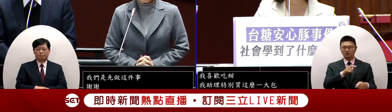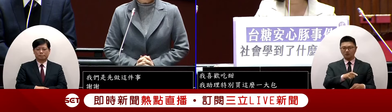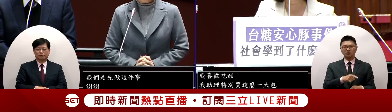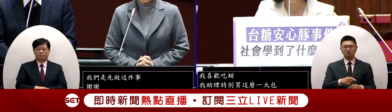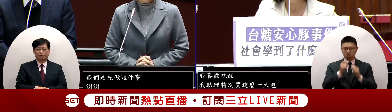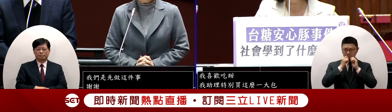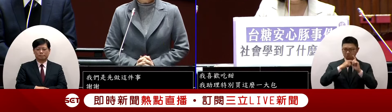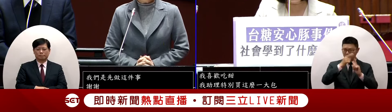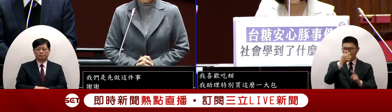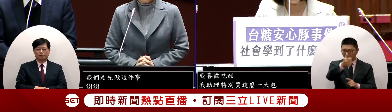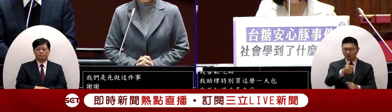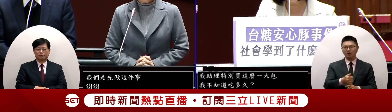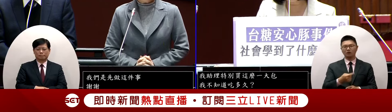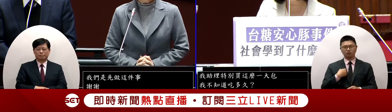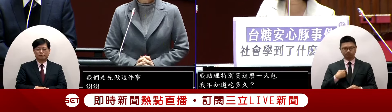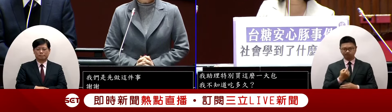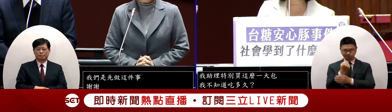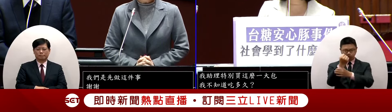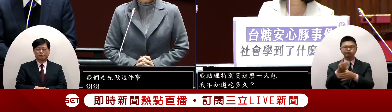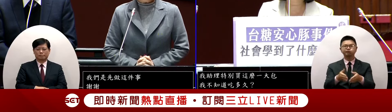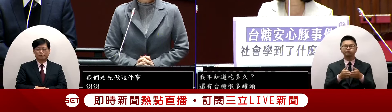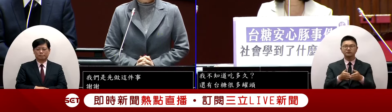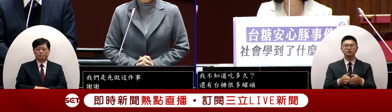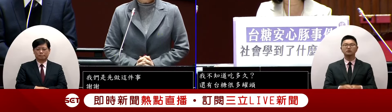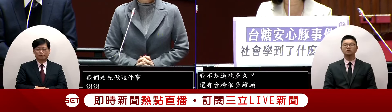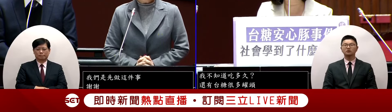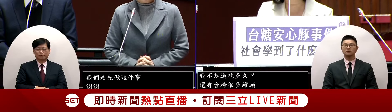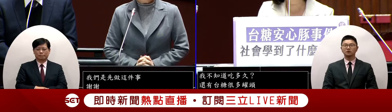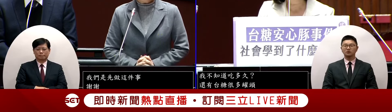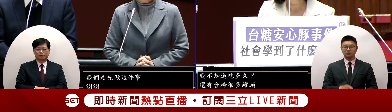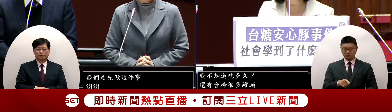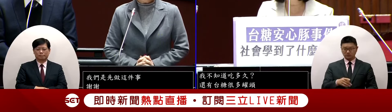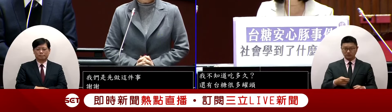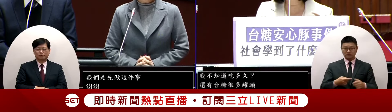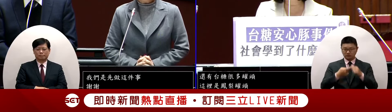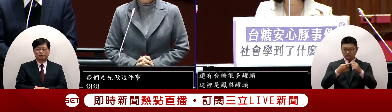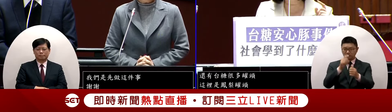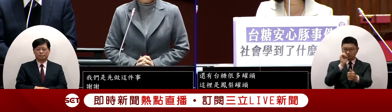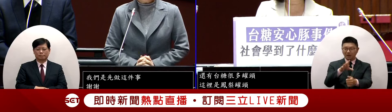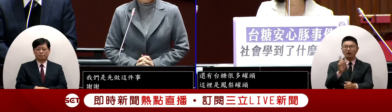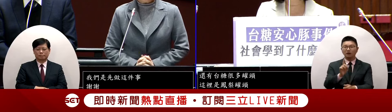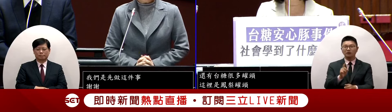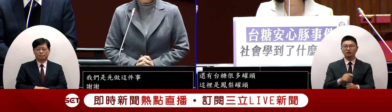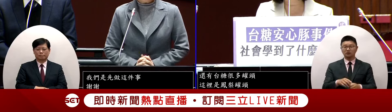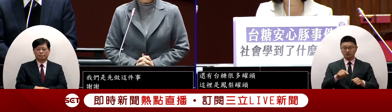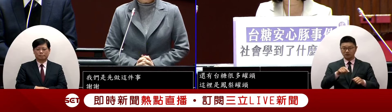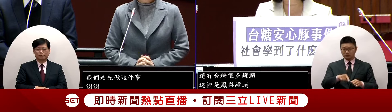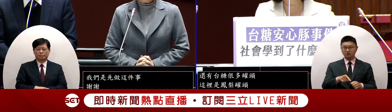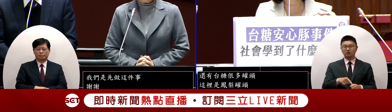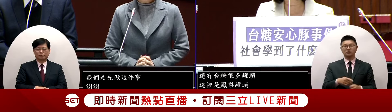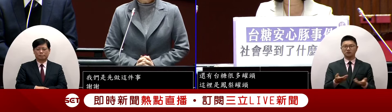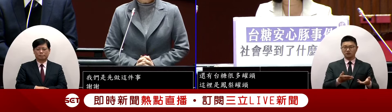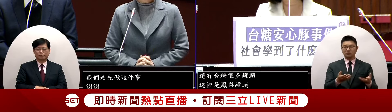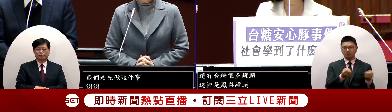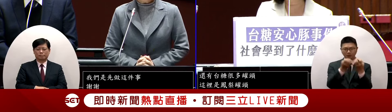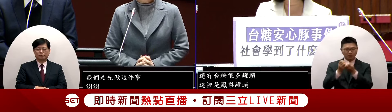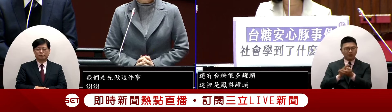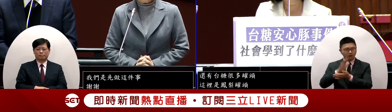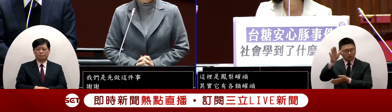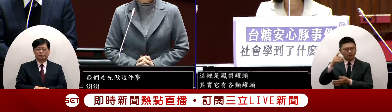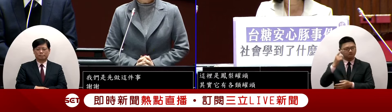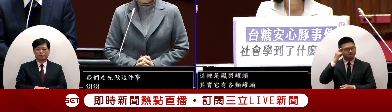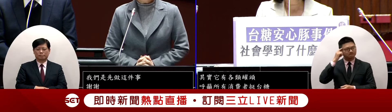品牌。这是我今天在这里抛出来的第一个讯号，我们可以在这个事件当中获得一个正向